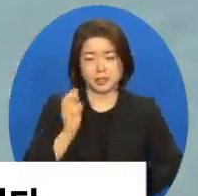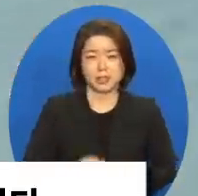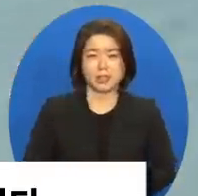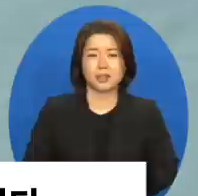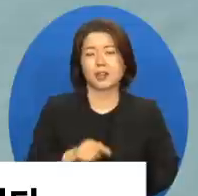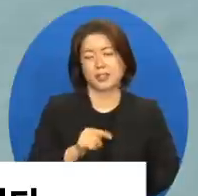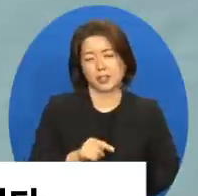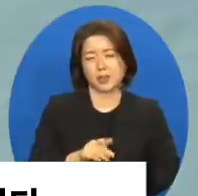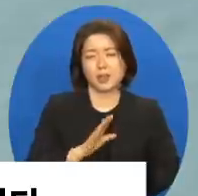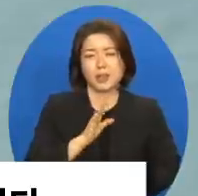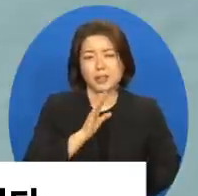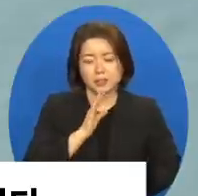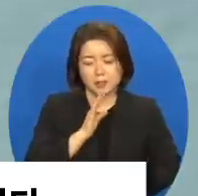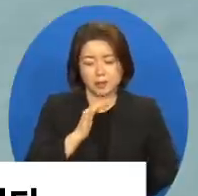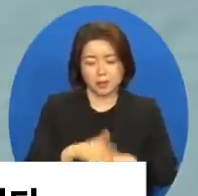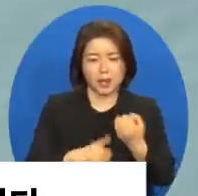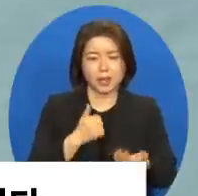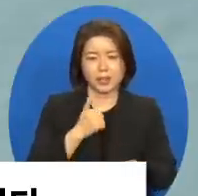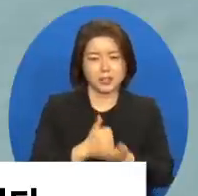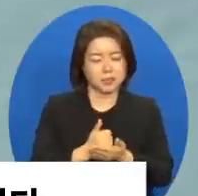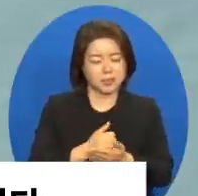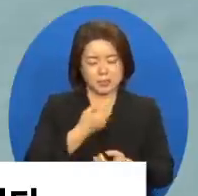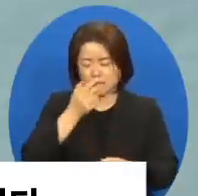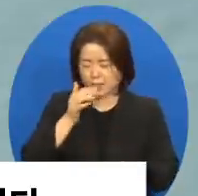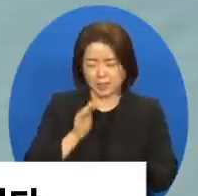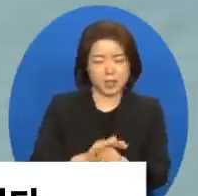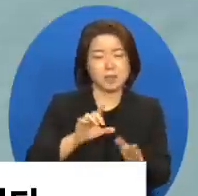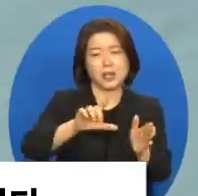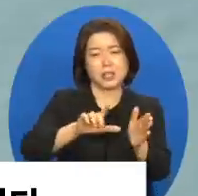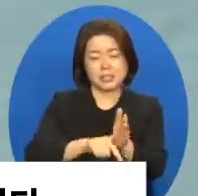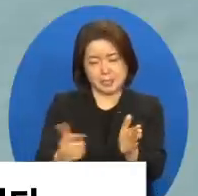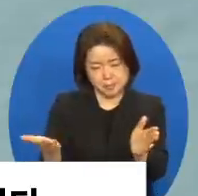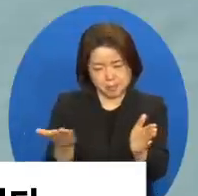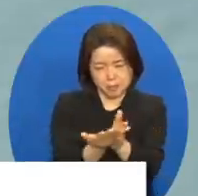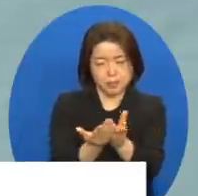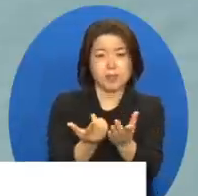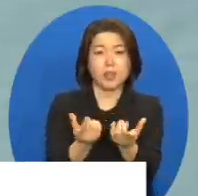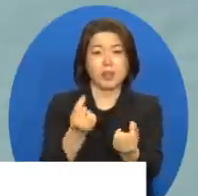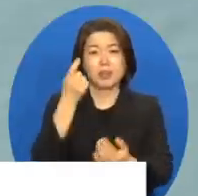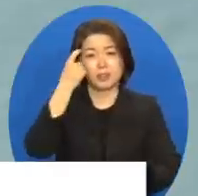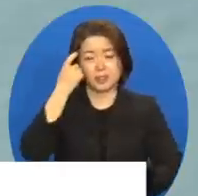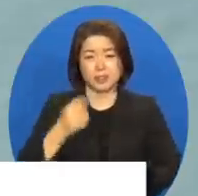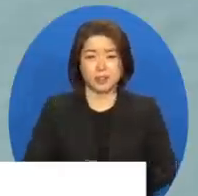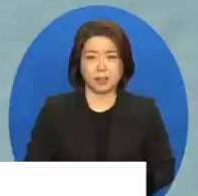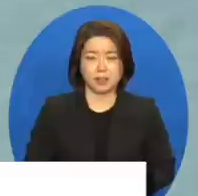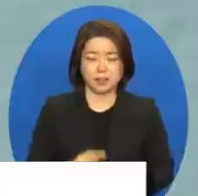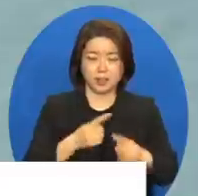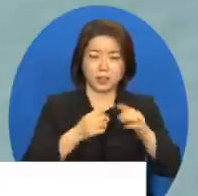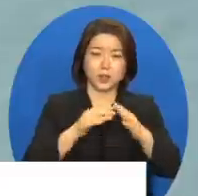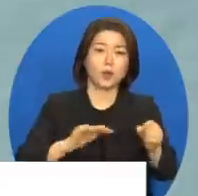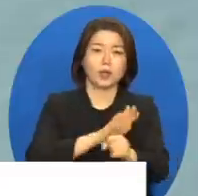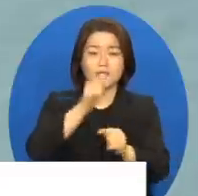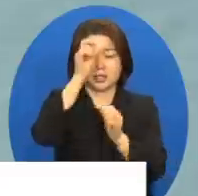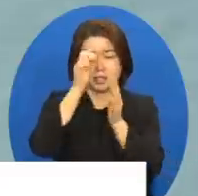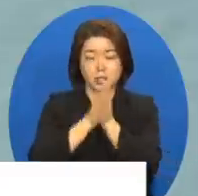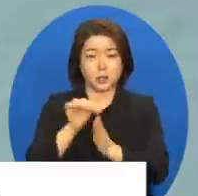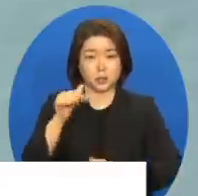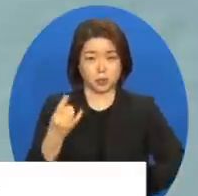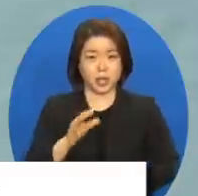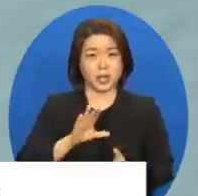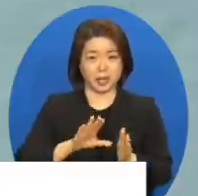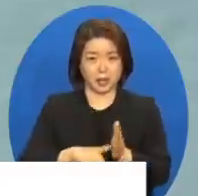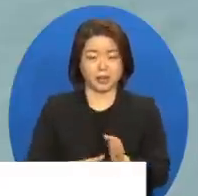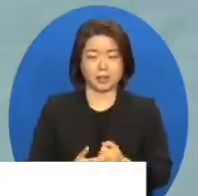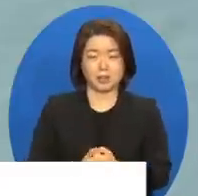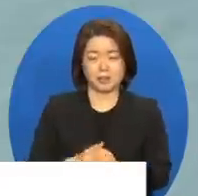이것도 참 하나님의 절묘한 타이밍이구나, 그런 생각이 듭니다. 교회 사랑 기도회를 하면서 벌써